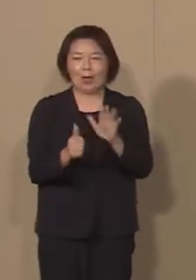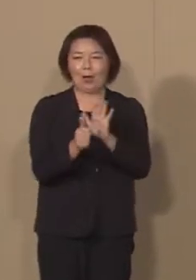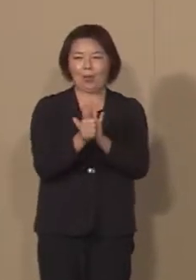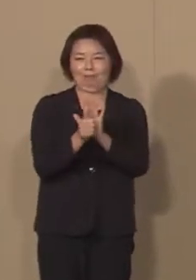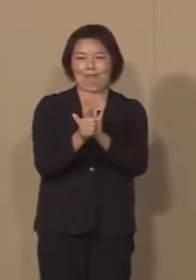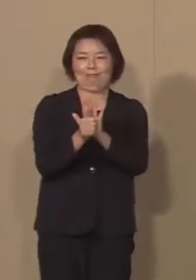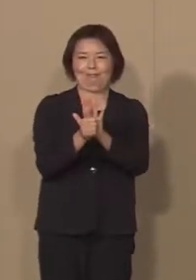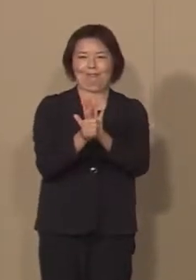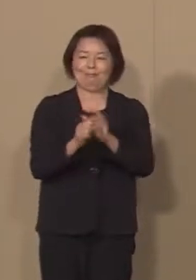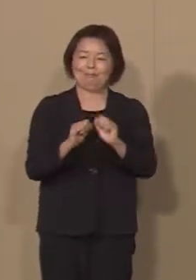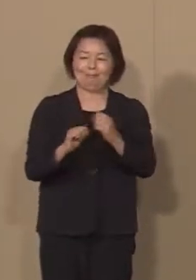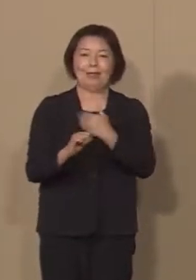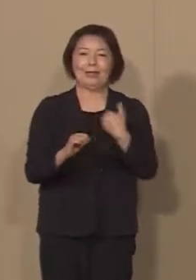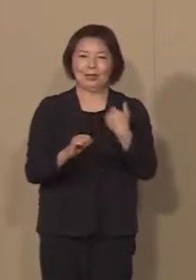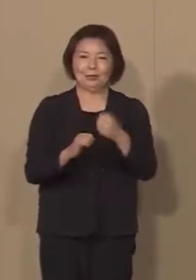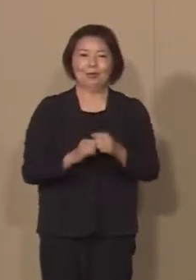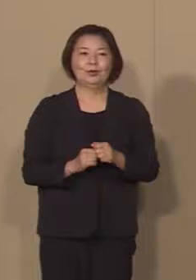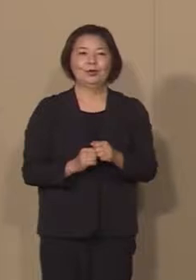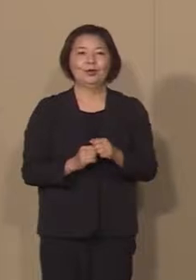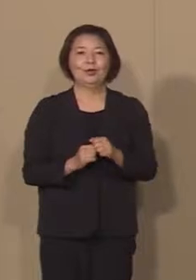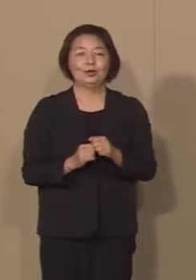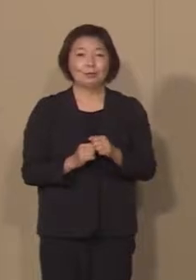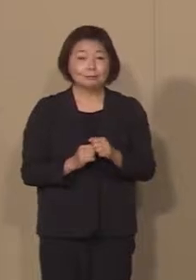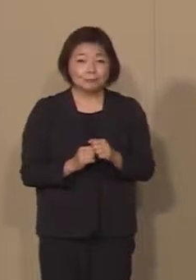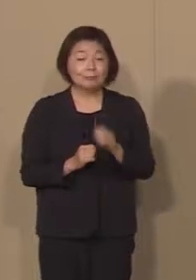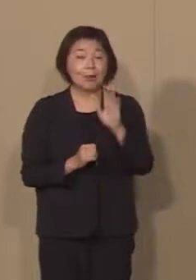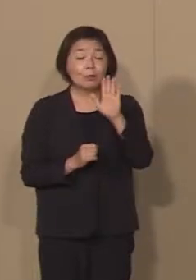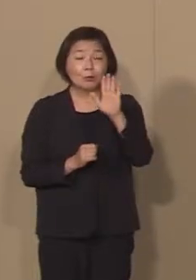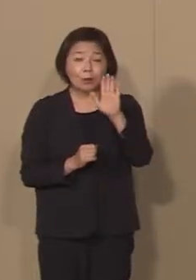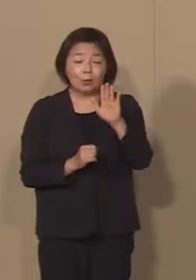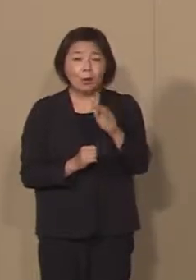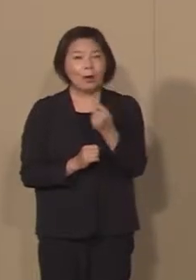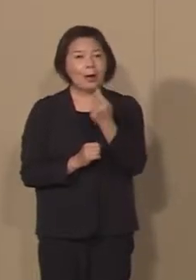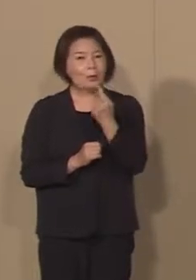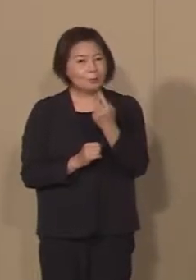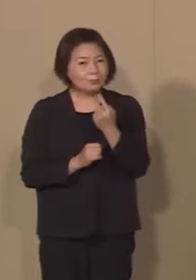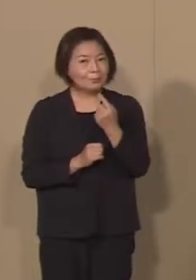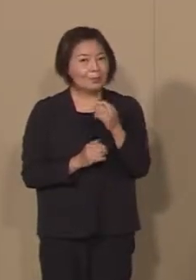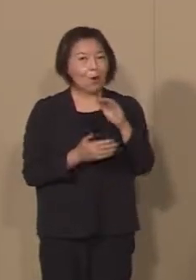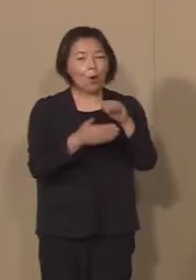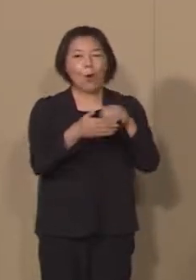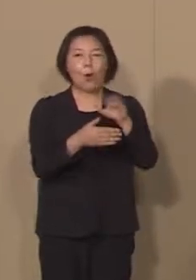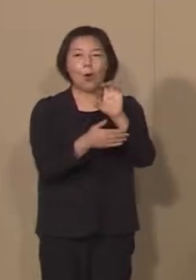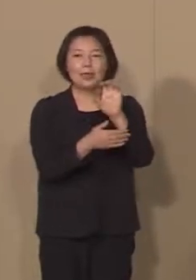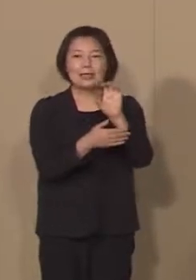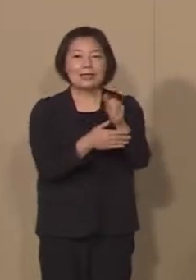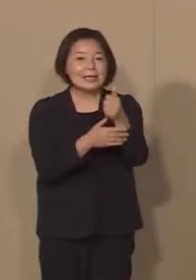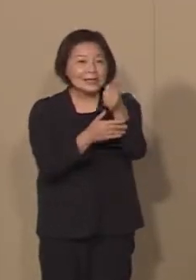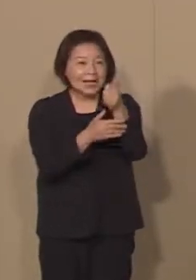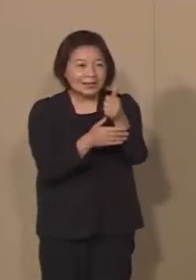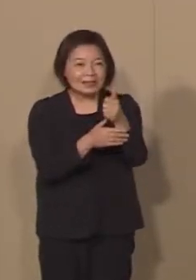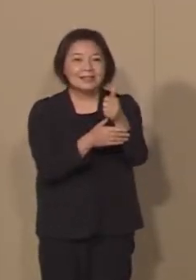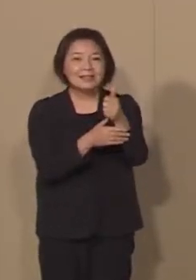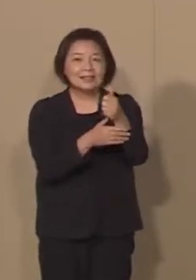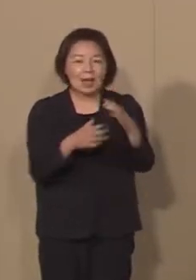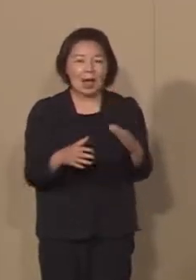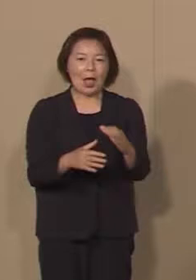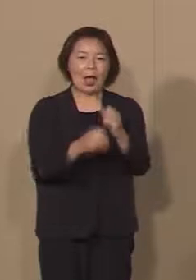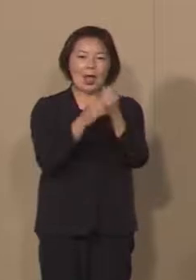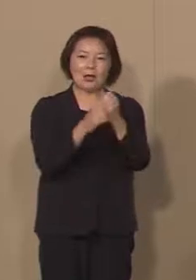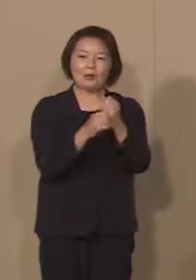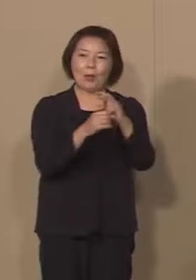あるとですいやもう僕は何ホんじゃちょっと北堀さんに総理大臣になって欲しいと思いますぜひ